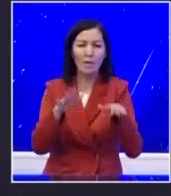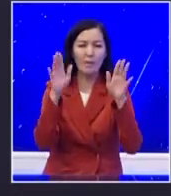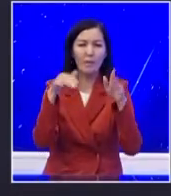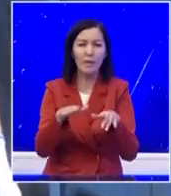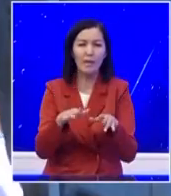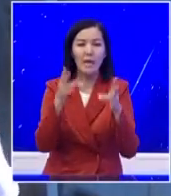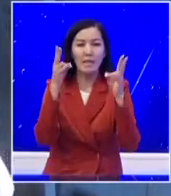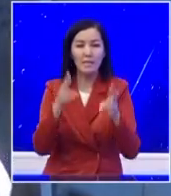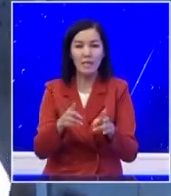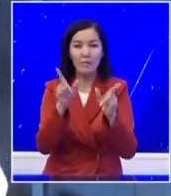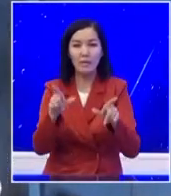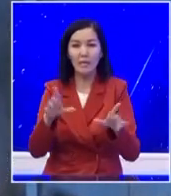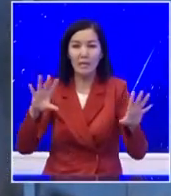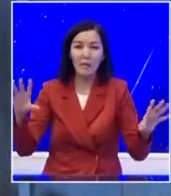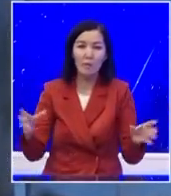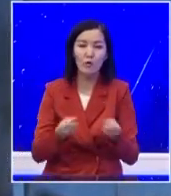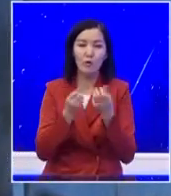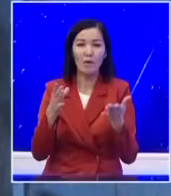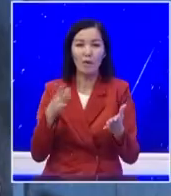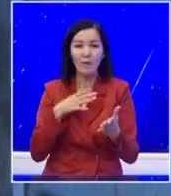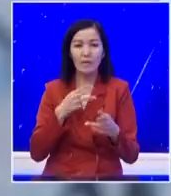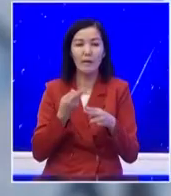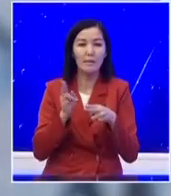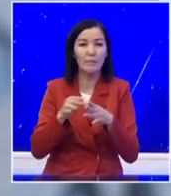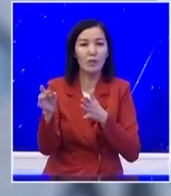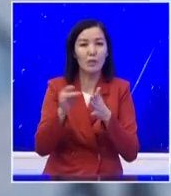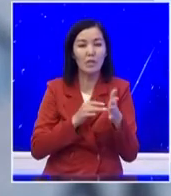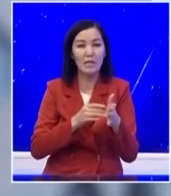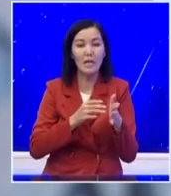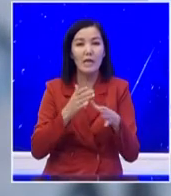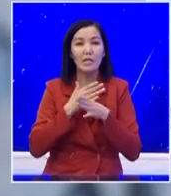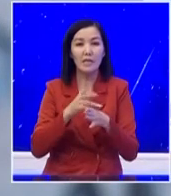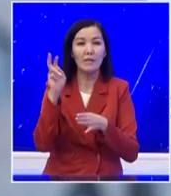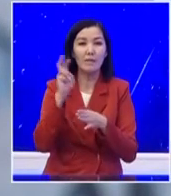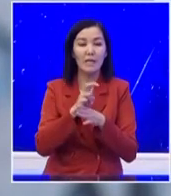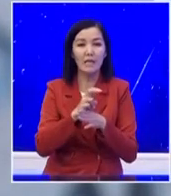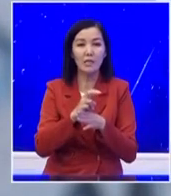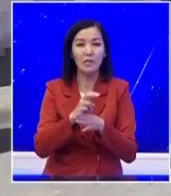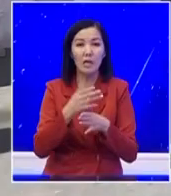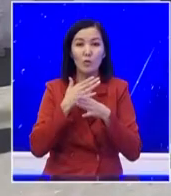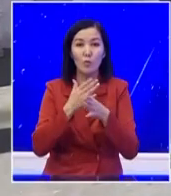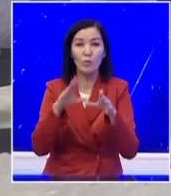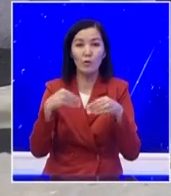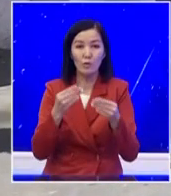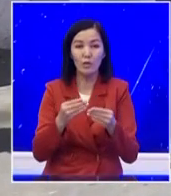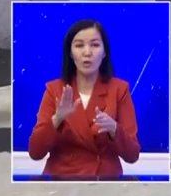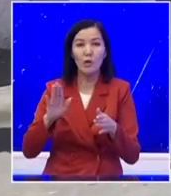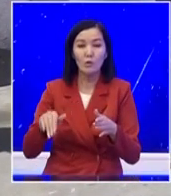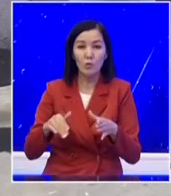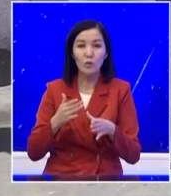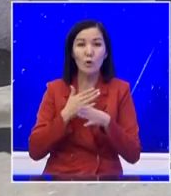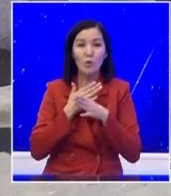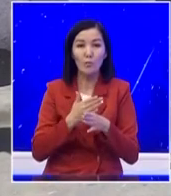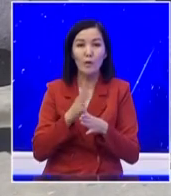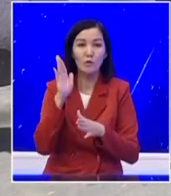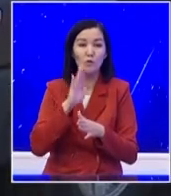жапа шегушіні жағаға алып шығады. Тіпті жедел жәрдем келгенше алғашқы көмекте көрсетіп үлгерген. Соның арқасында